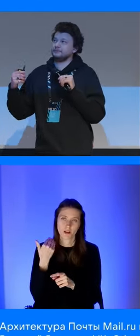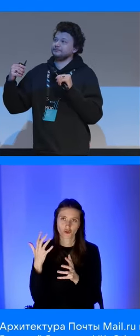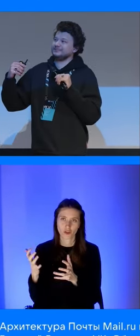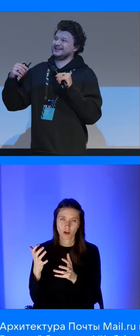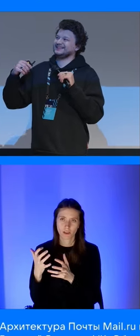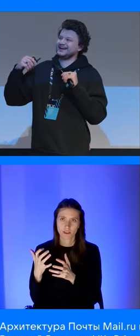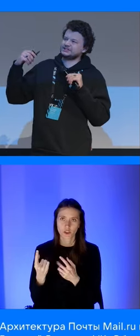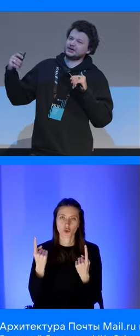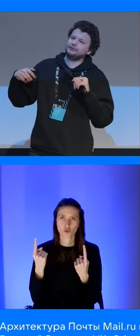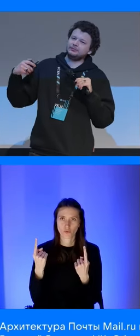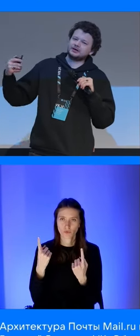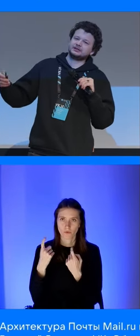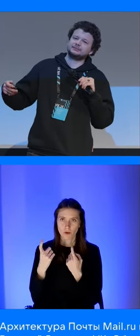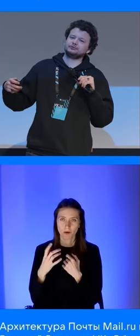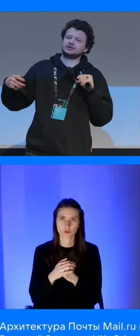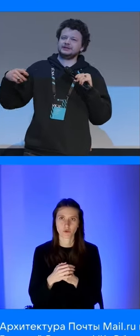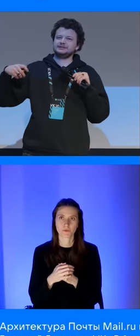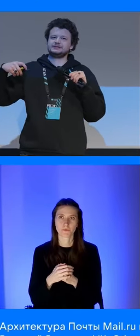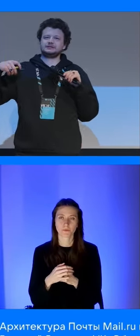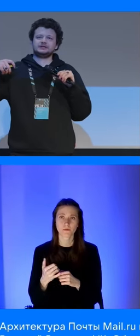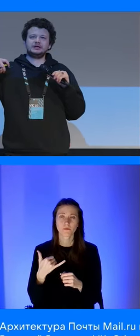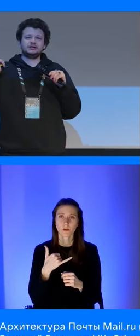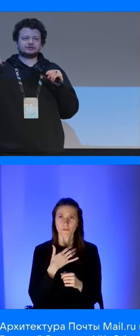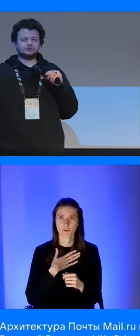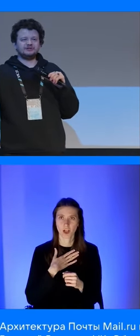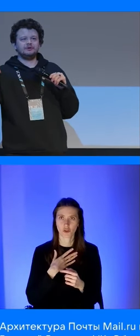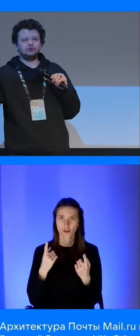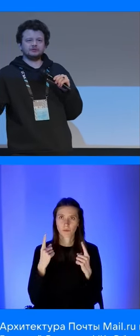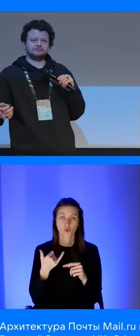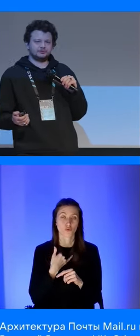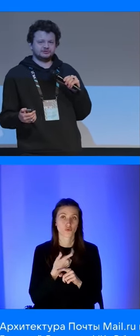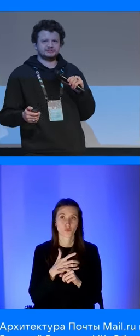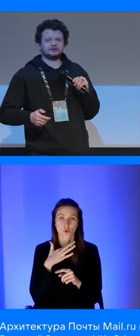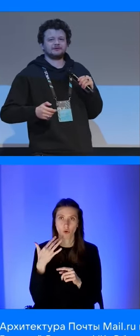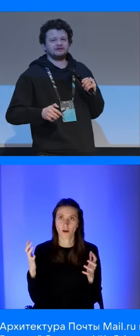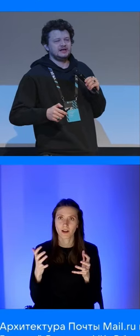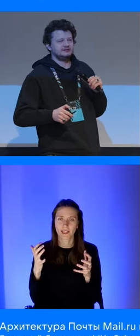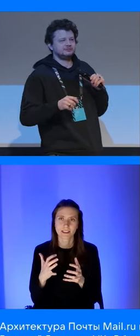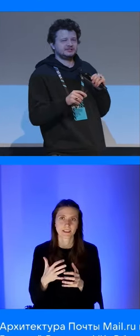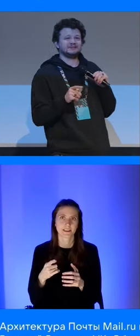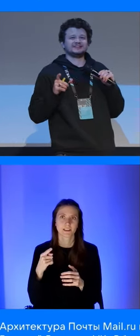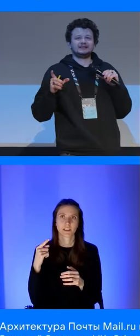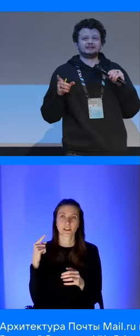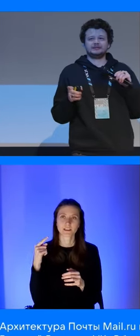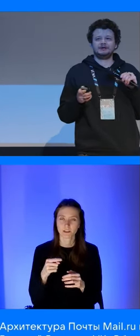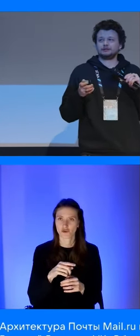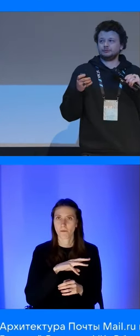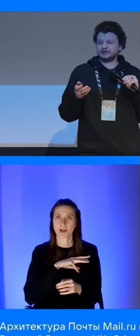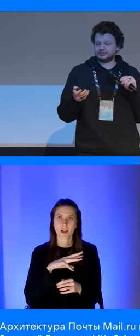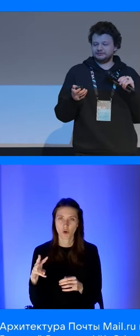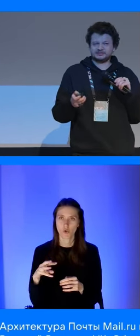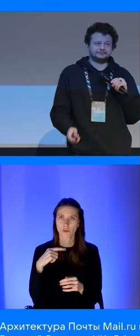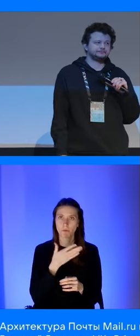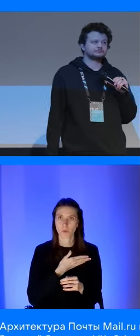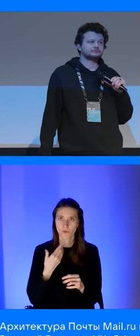что на наших объемах, когда нам нужно хранить сотни миллионов пользовательских профилей, вот эти метаданные занимают